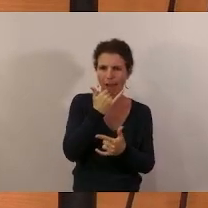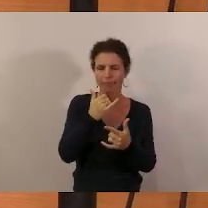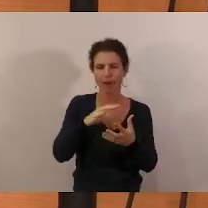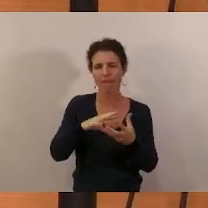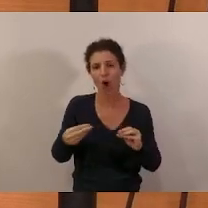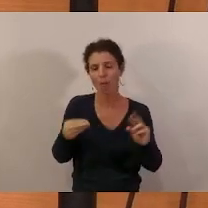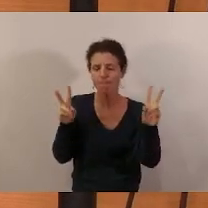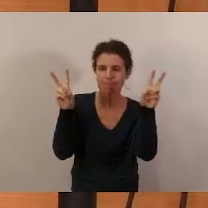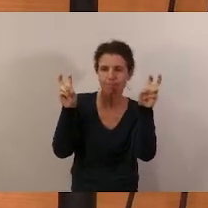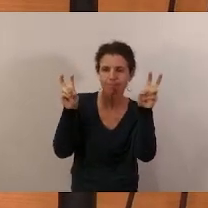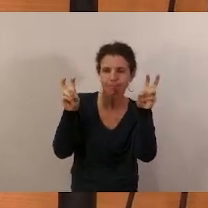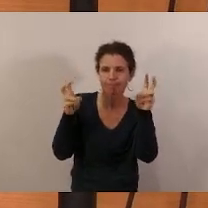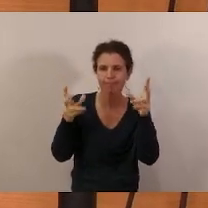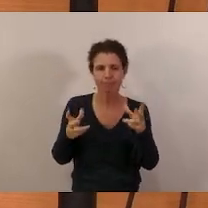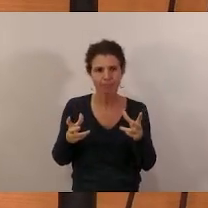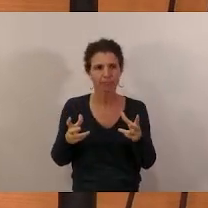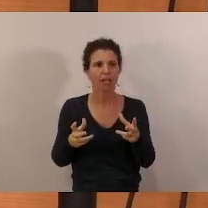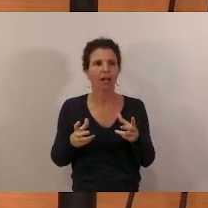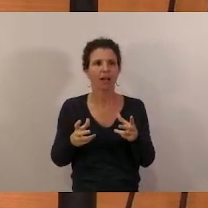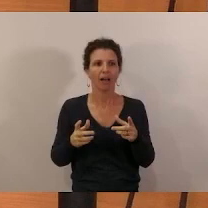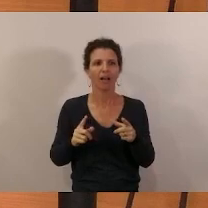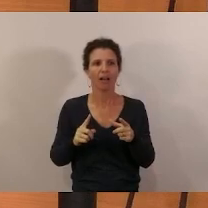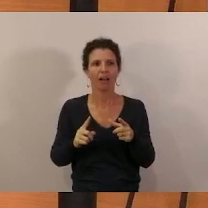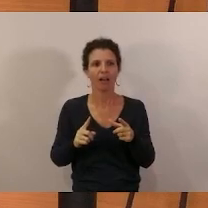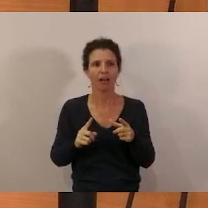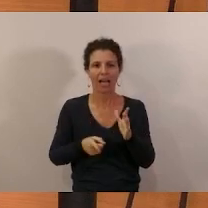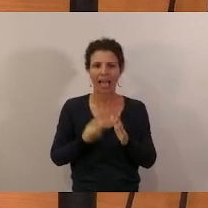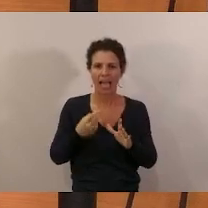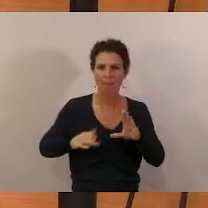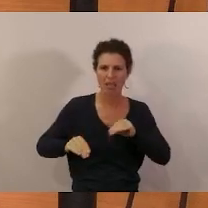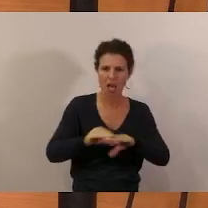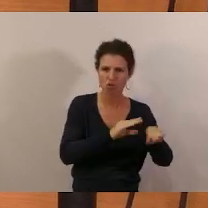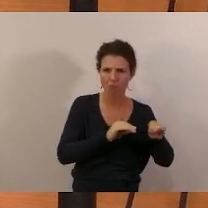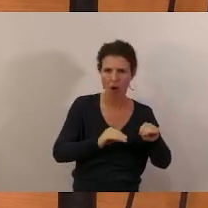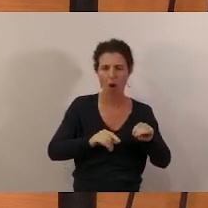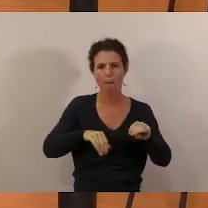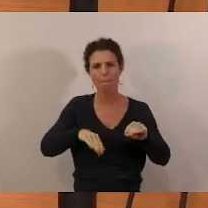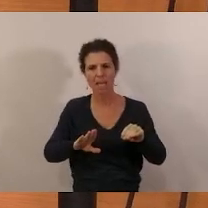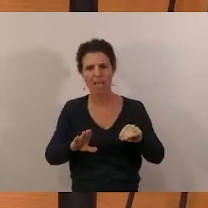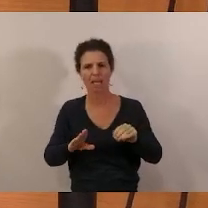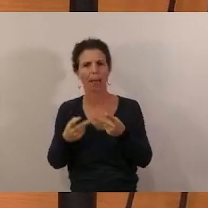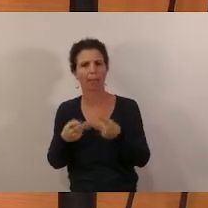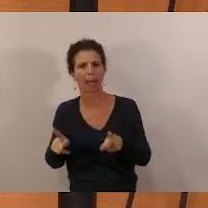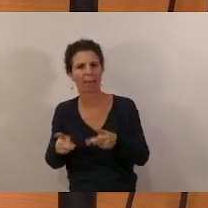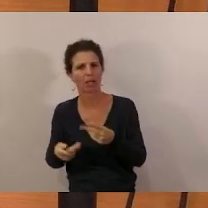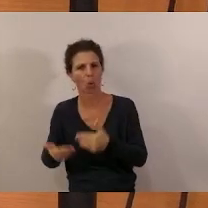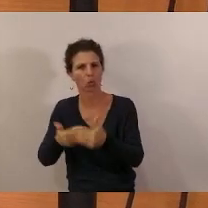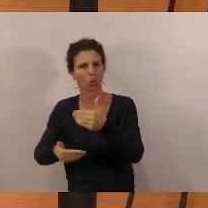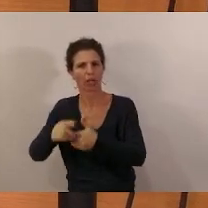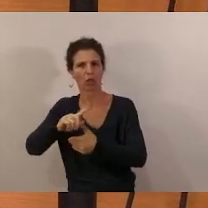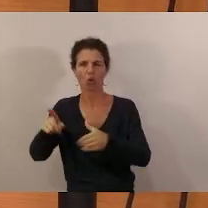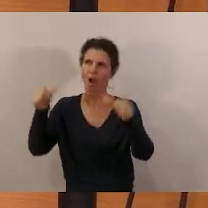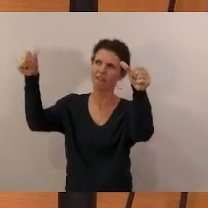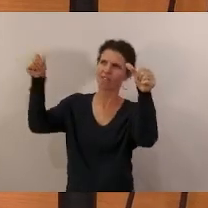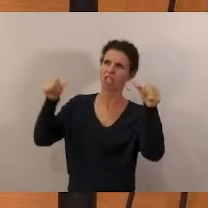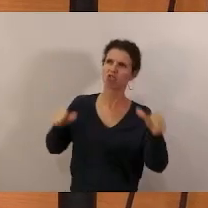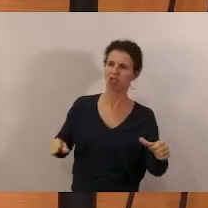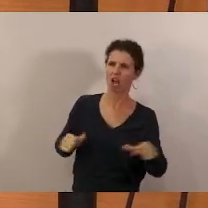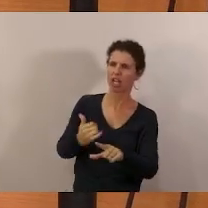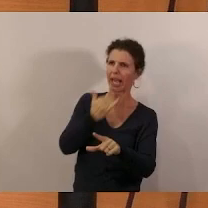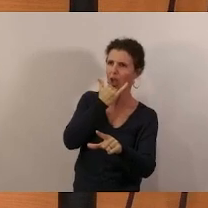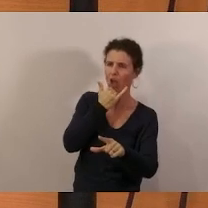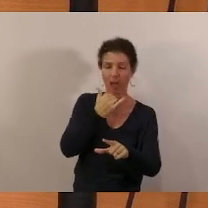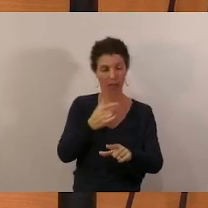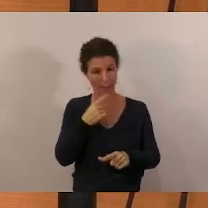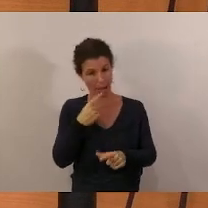C'est un réaménagement et pas un permis de construire, que je sache. Donc sur le panneau d'affichage, voilà. Donc il faudrait. De quoi vous parlez là, de